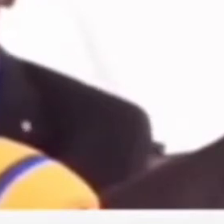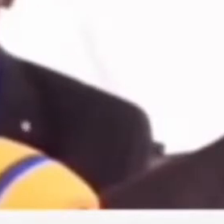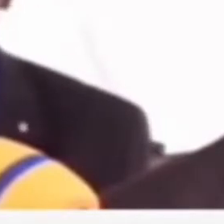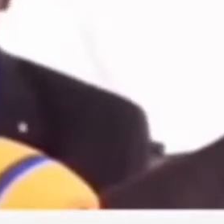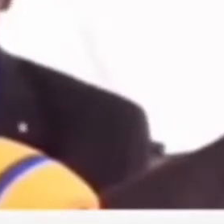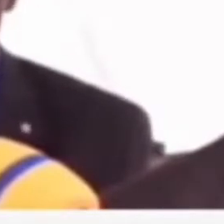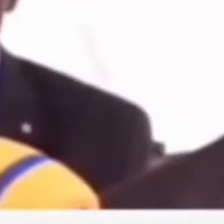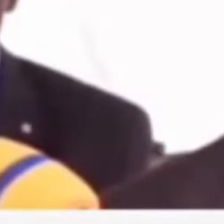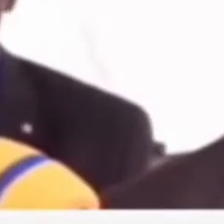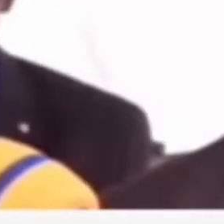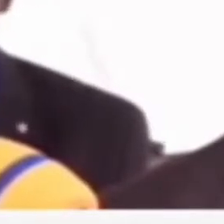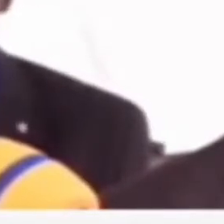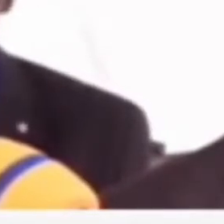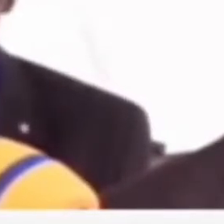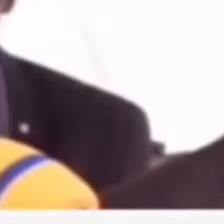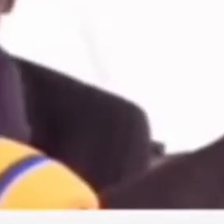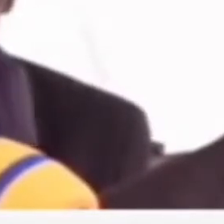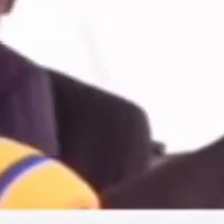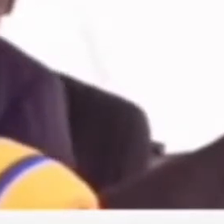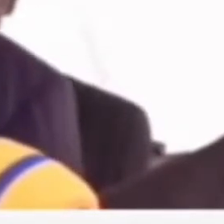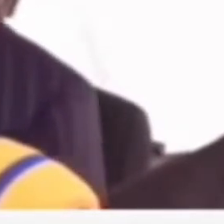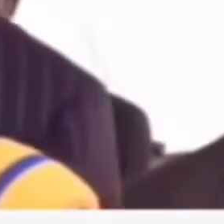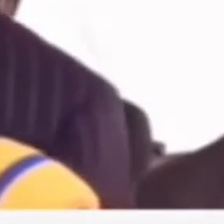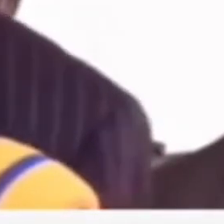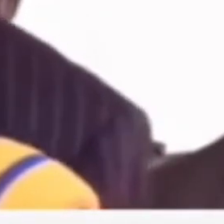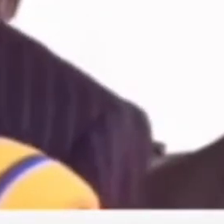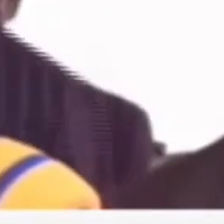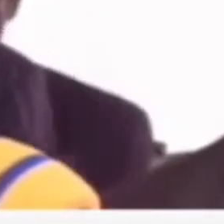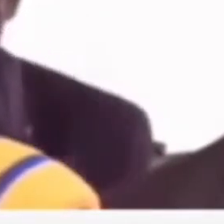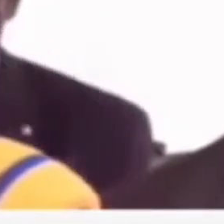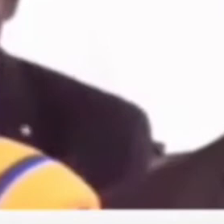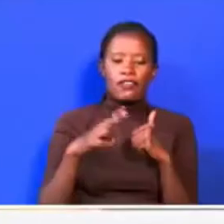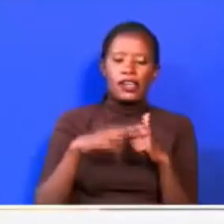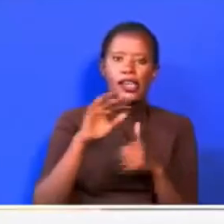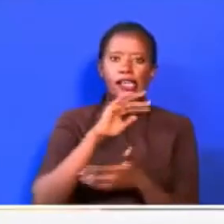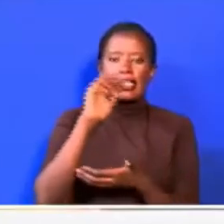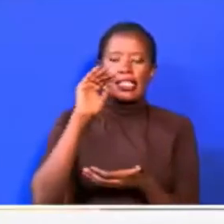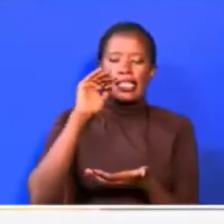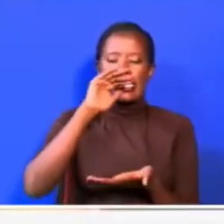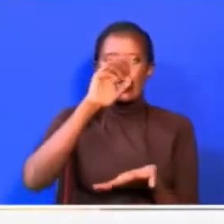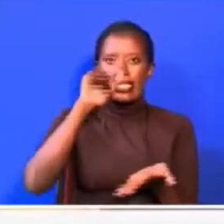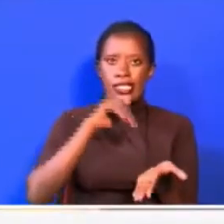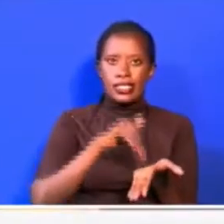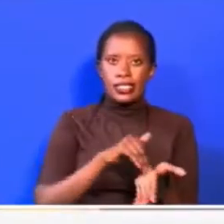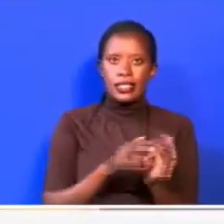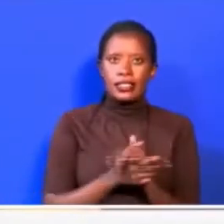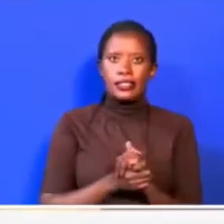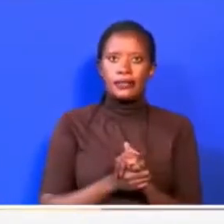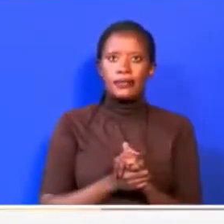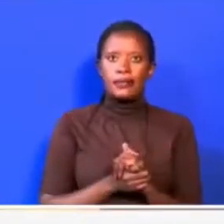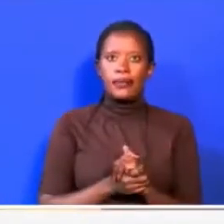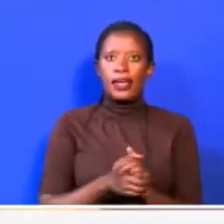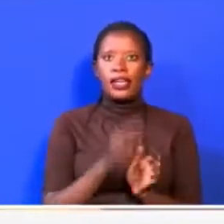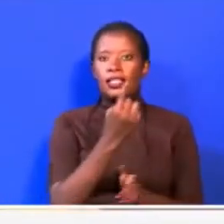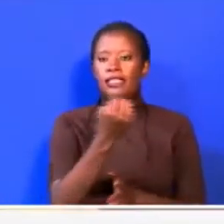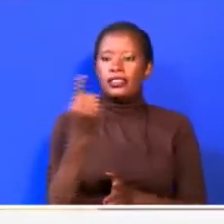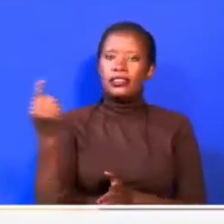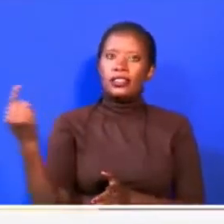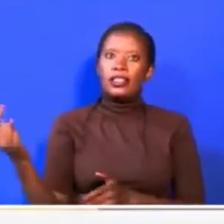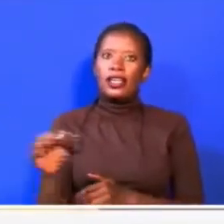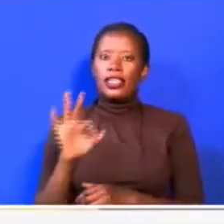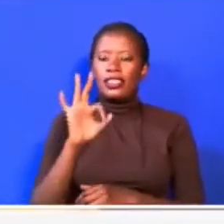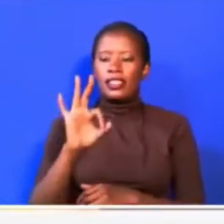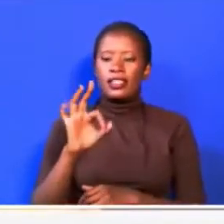collude in 7 examination centers. There will be a price to pay by each of those